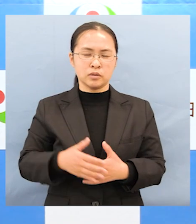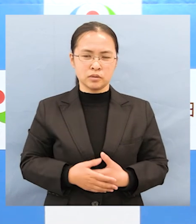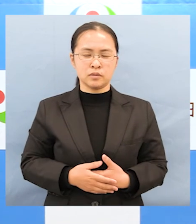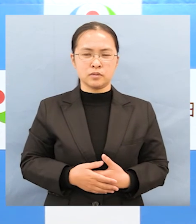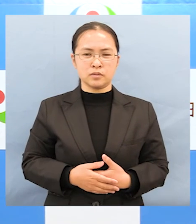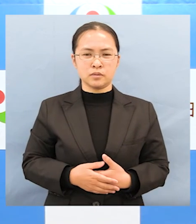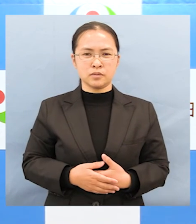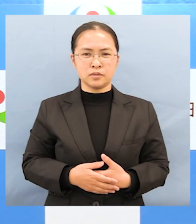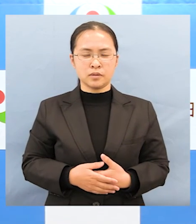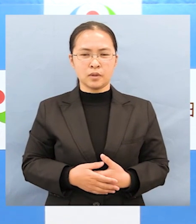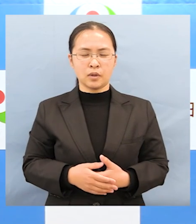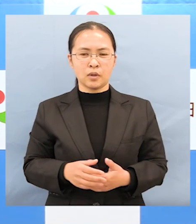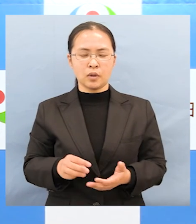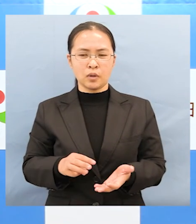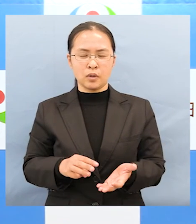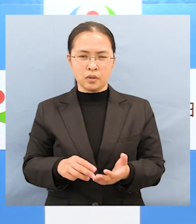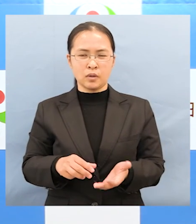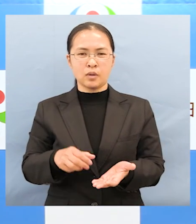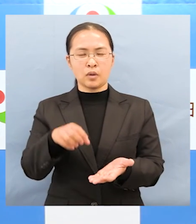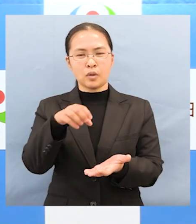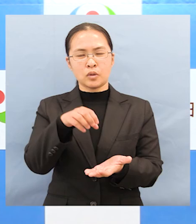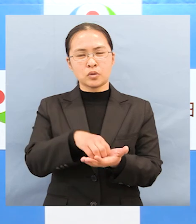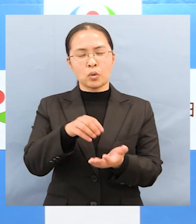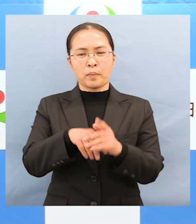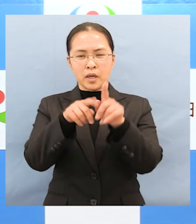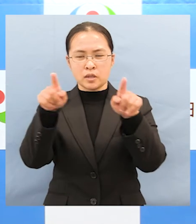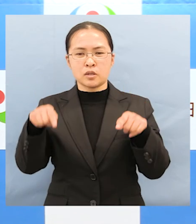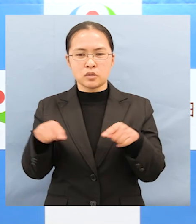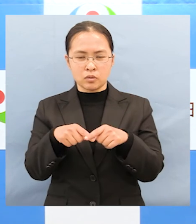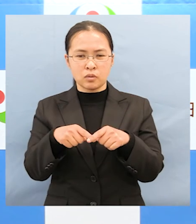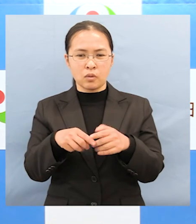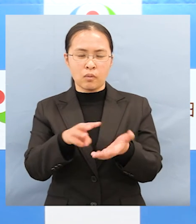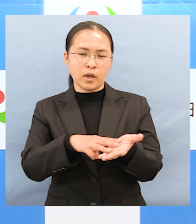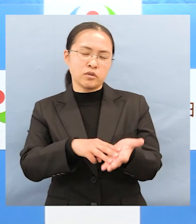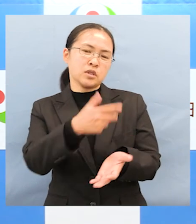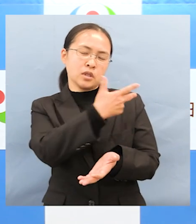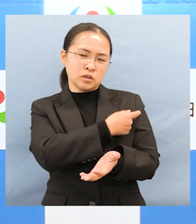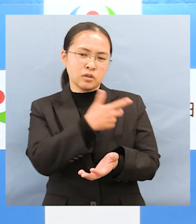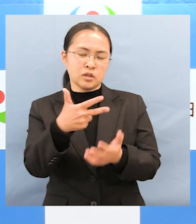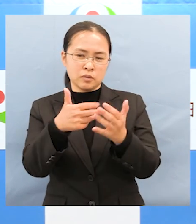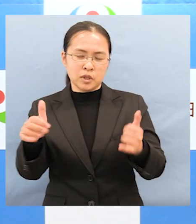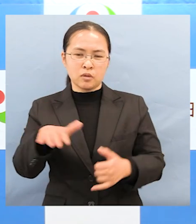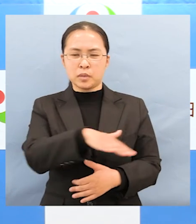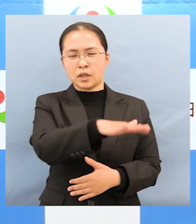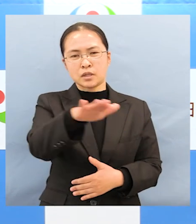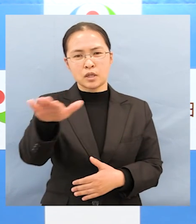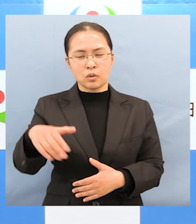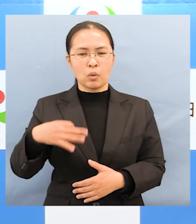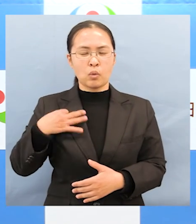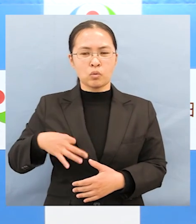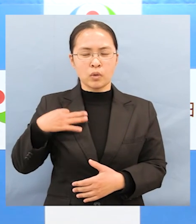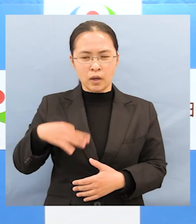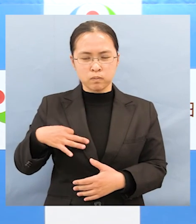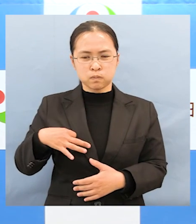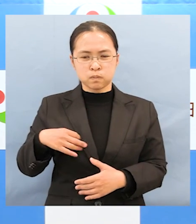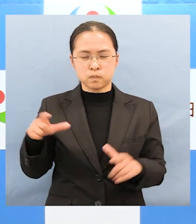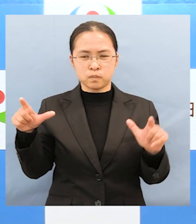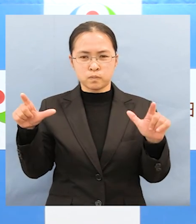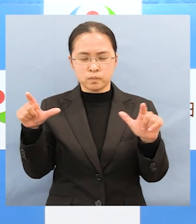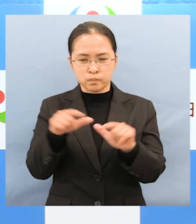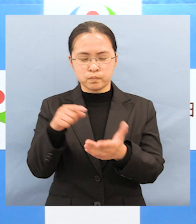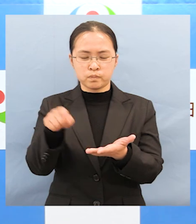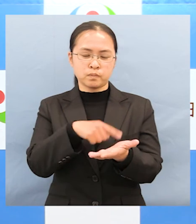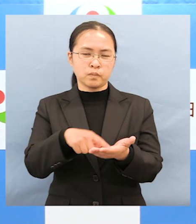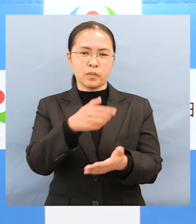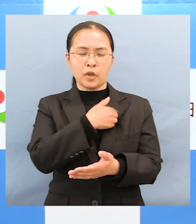から、パスポートそれからワクチン接種ともどもですね、市民の皆さんの不安が少しでも解消する